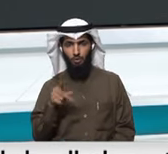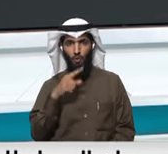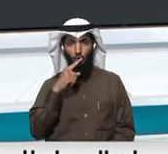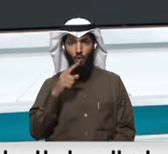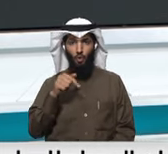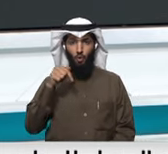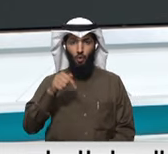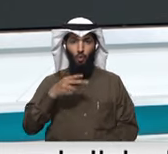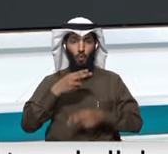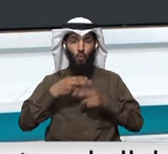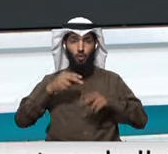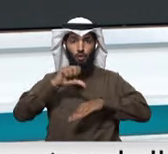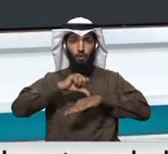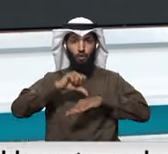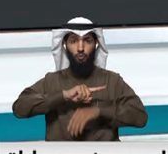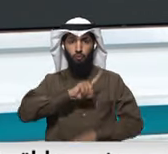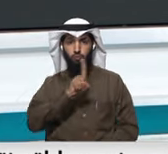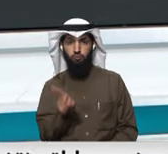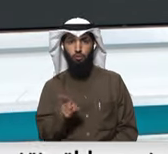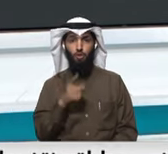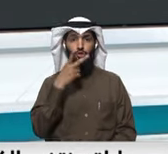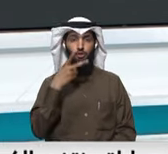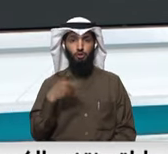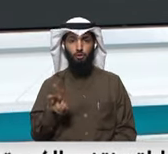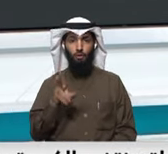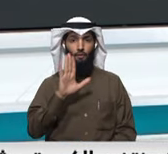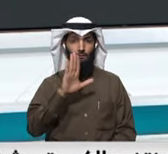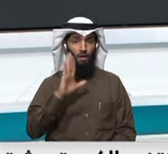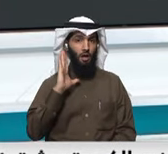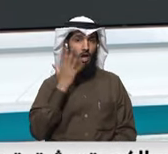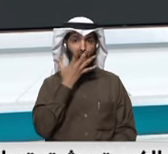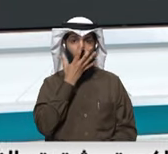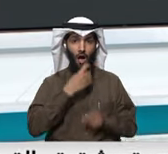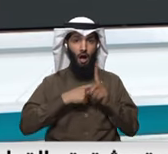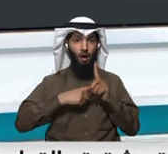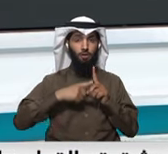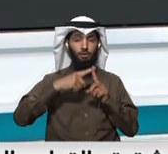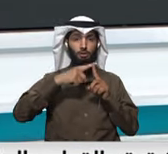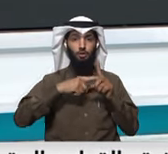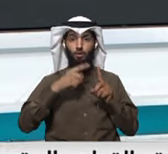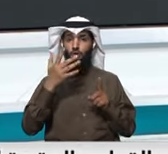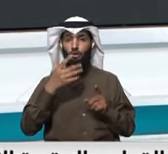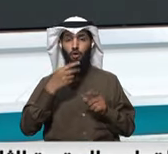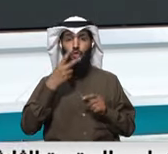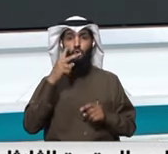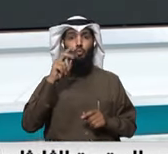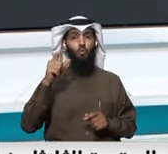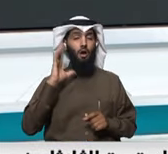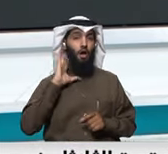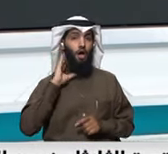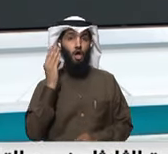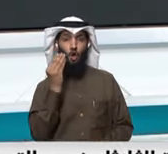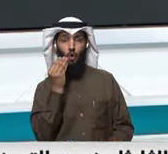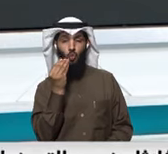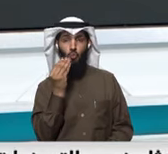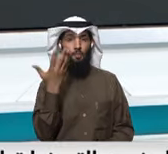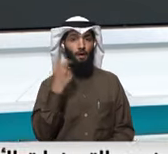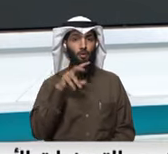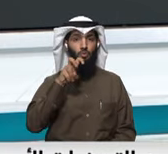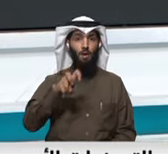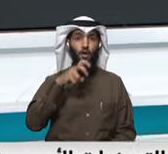مدينه الكويت 20 درجه مئويه ايضا درجه الحراره والرطوبه النسبيه 88% وتصل الى 90